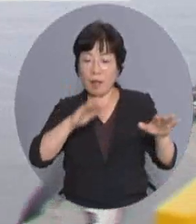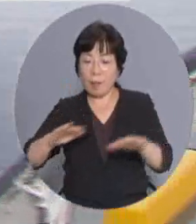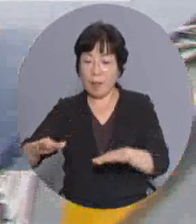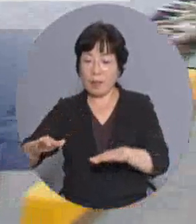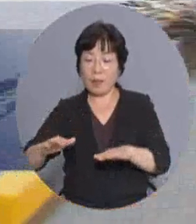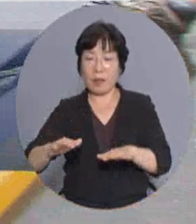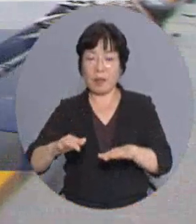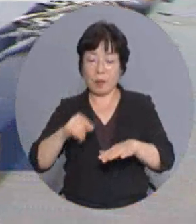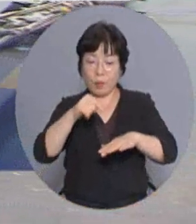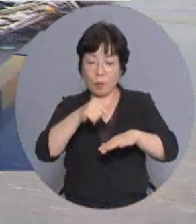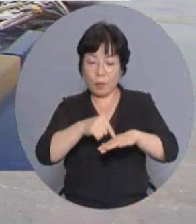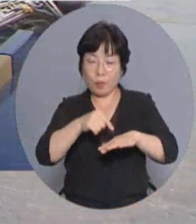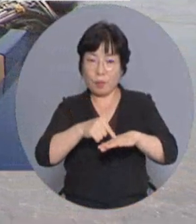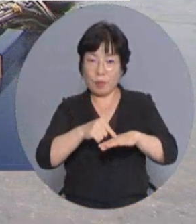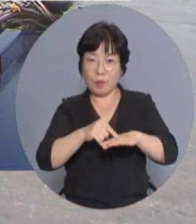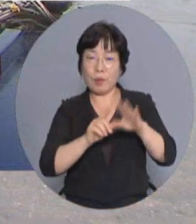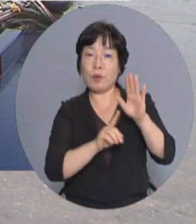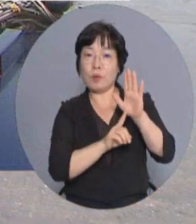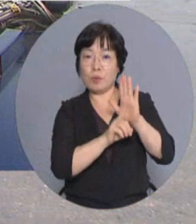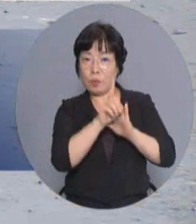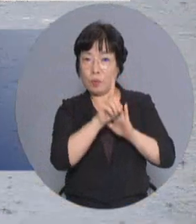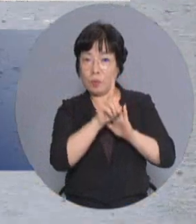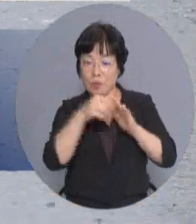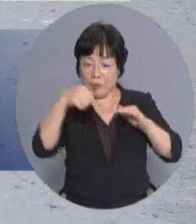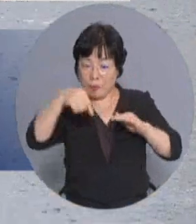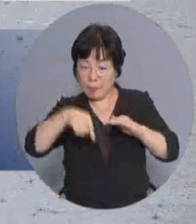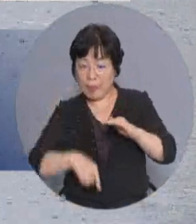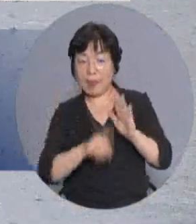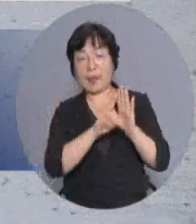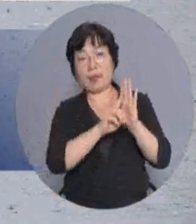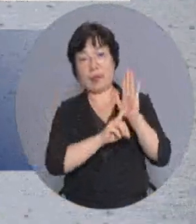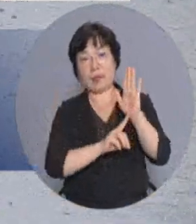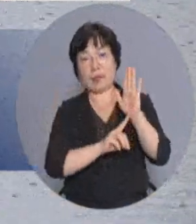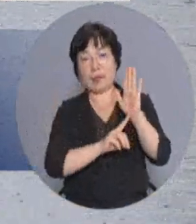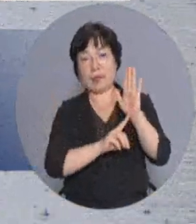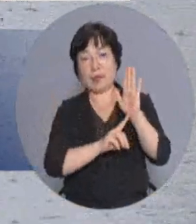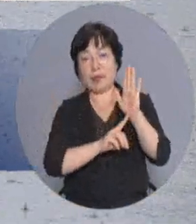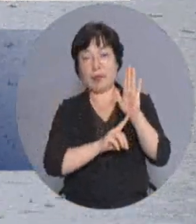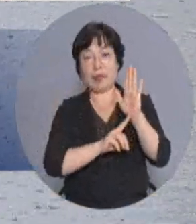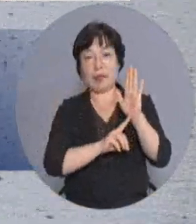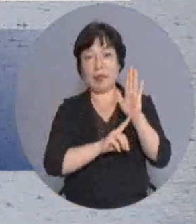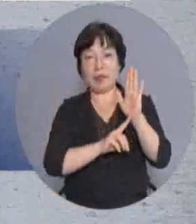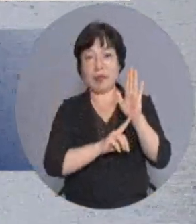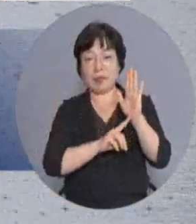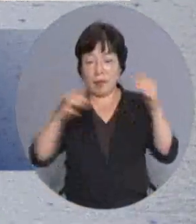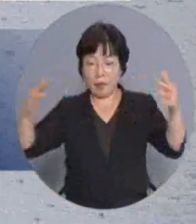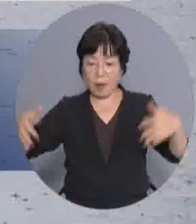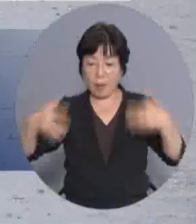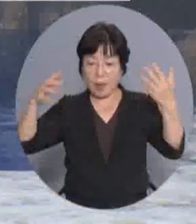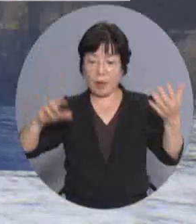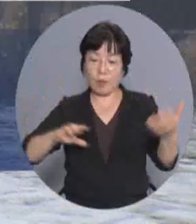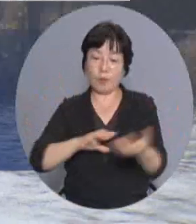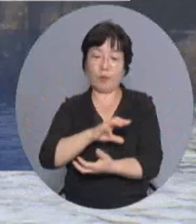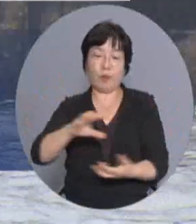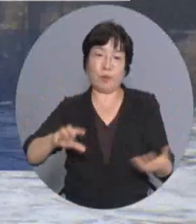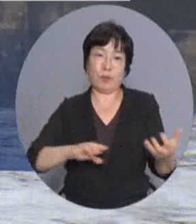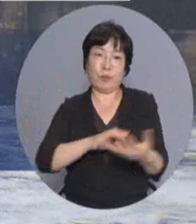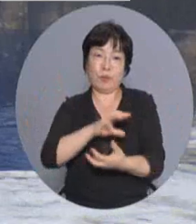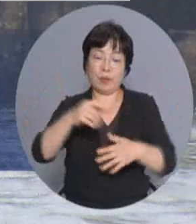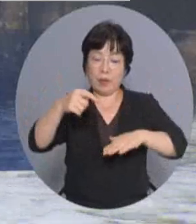주로 표층 쪽이 수온이 더 높고 아래쪽이 수온이 상대적으로 낮아요. 바람이 많이 불어서 혼합이